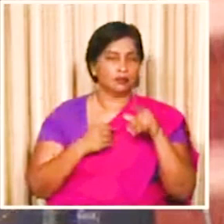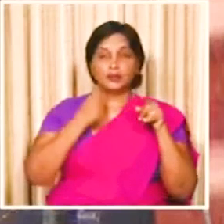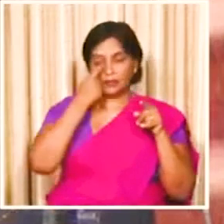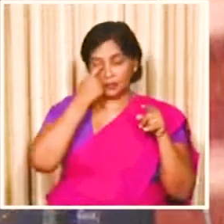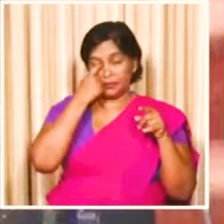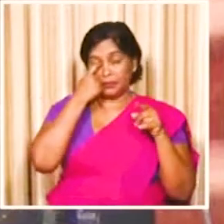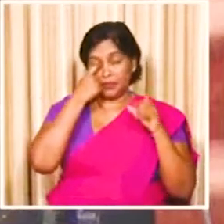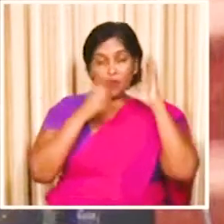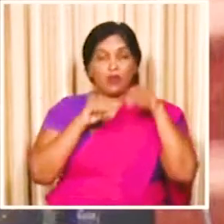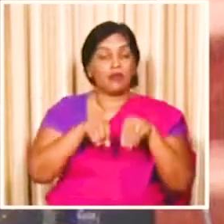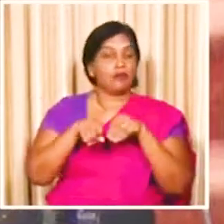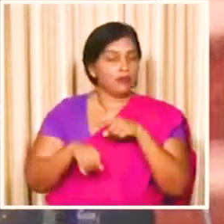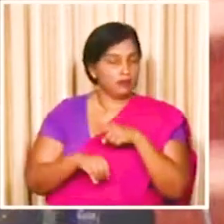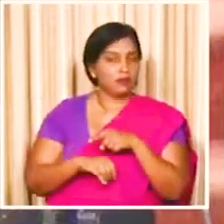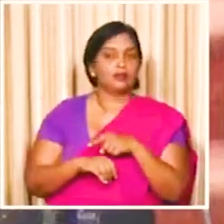வேலை போடுகின்ற